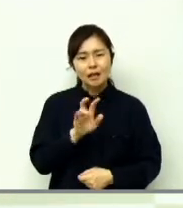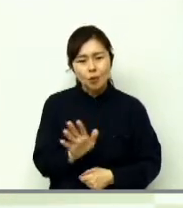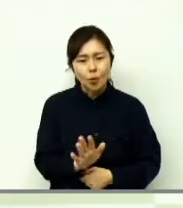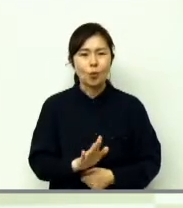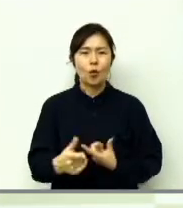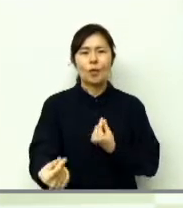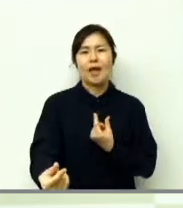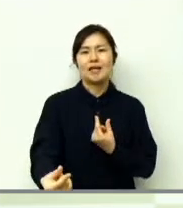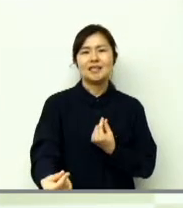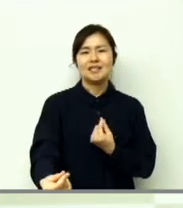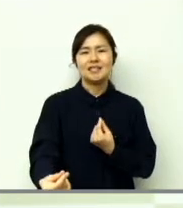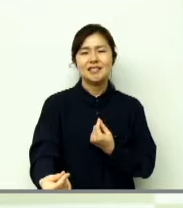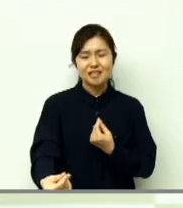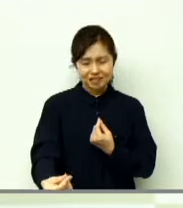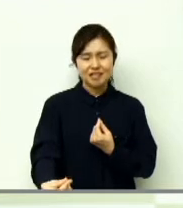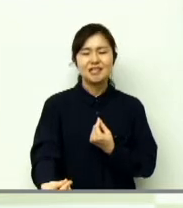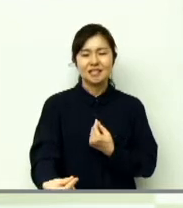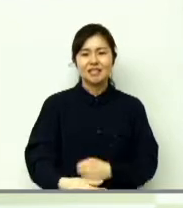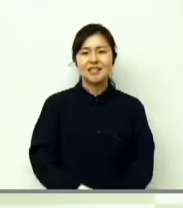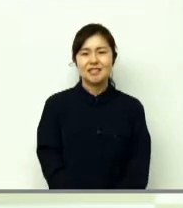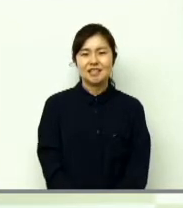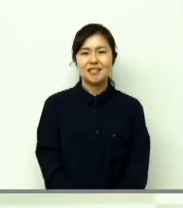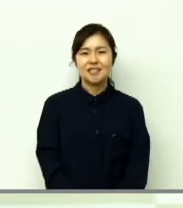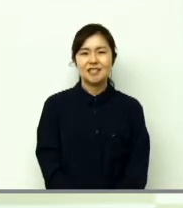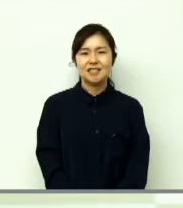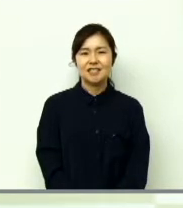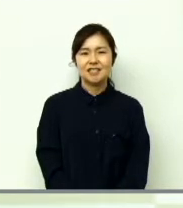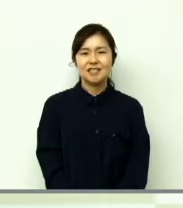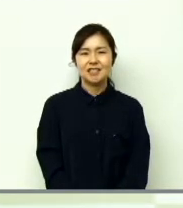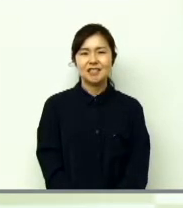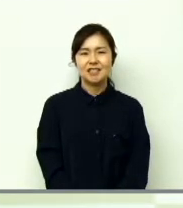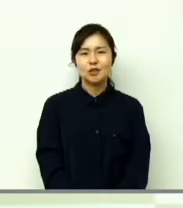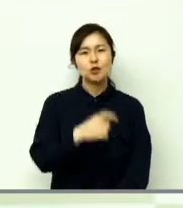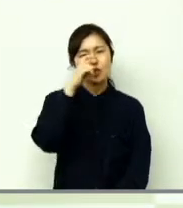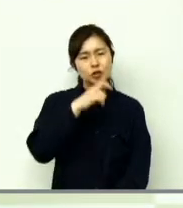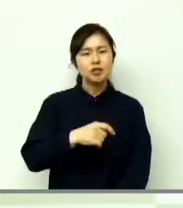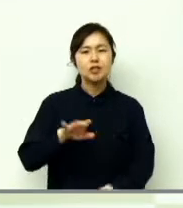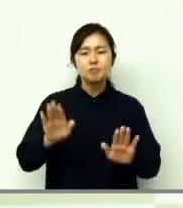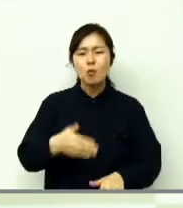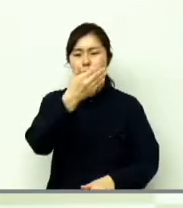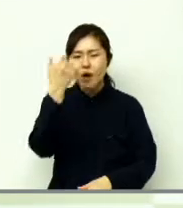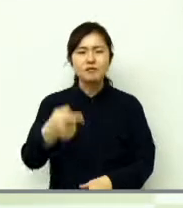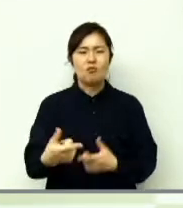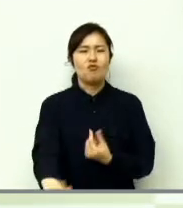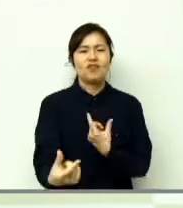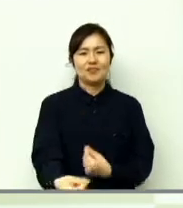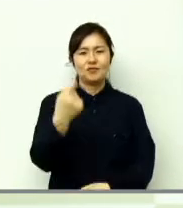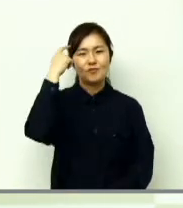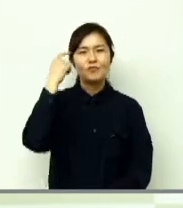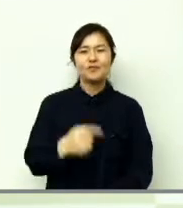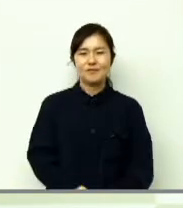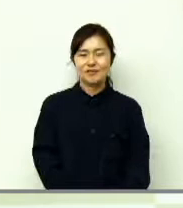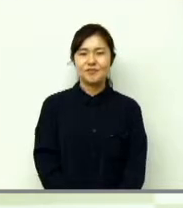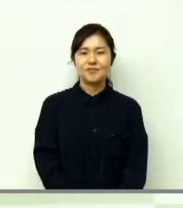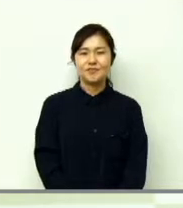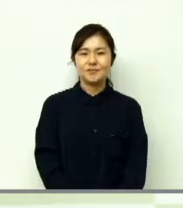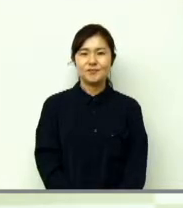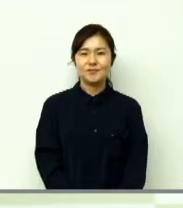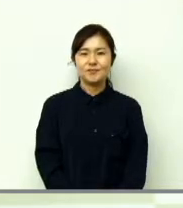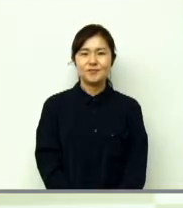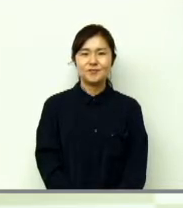るということでは、まあ、私たちの時代ともそんな奥は変わらないというふうには思っています。